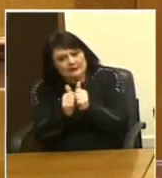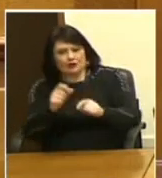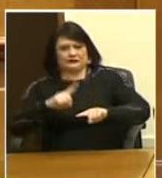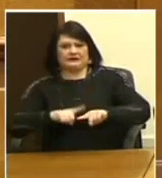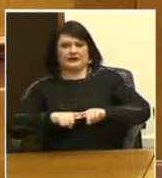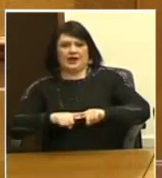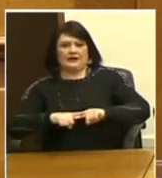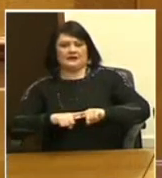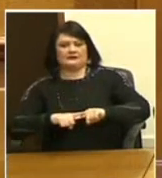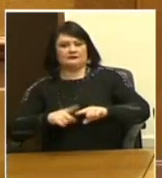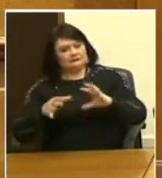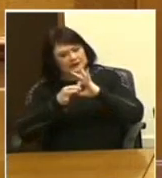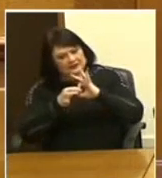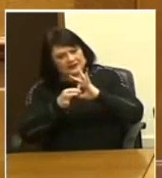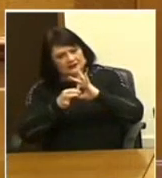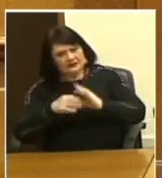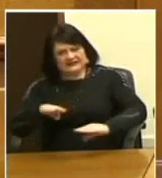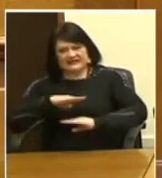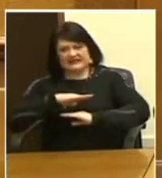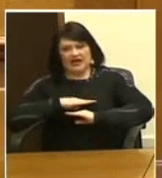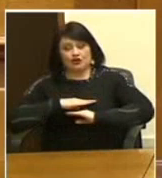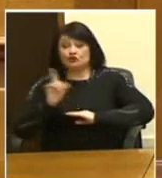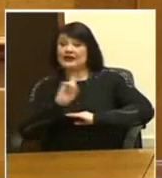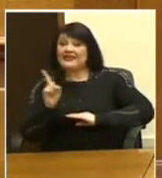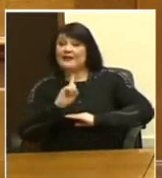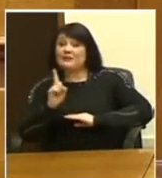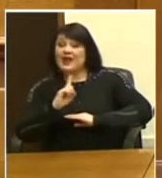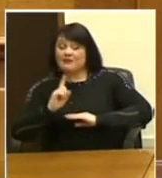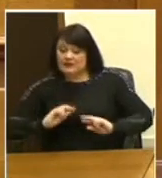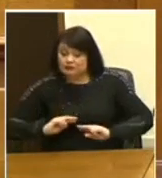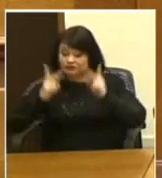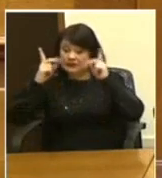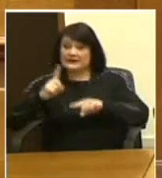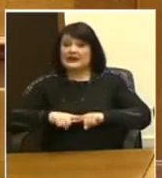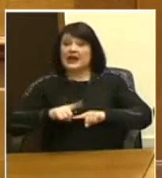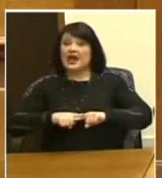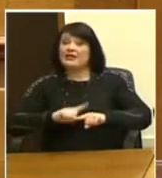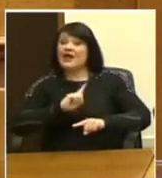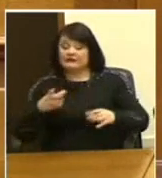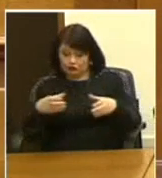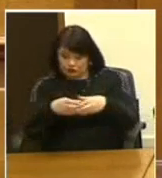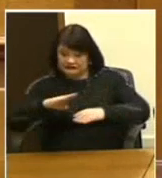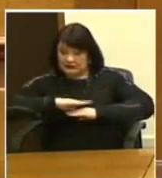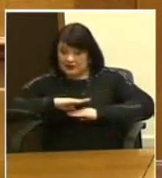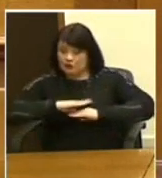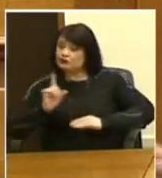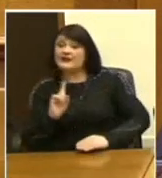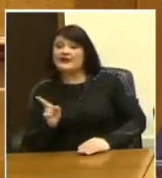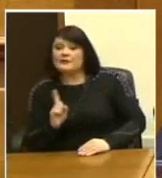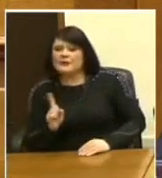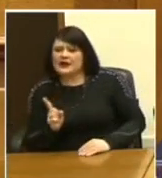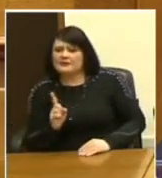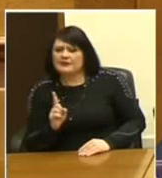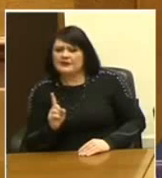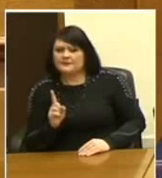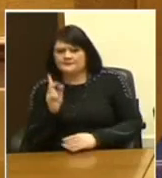ένα στρατός που δεν θα πρέπει να στρέφει τα βέλη του προς την Ελλάδα, ένα στρατός που δεν θα πρέπει να